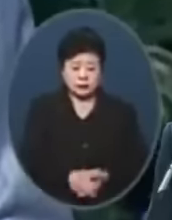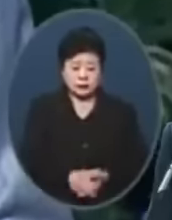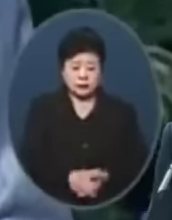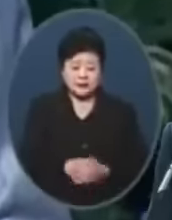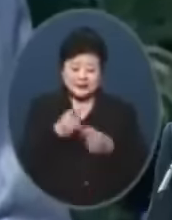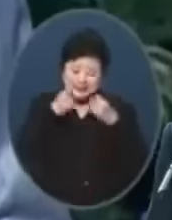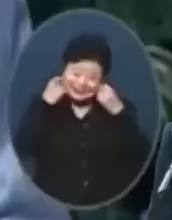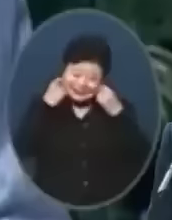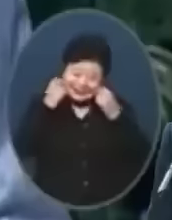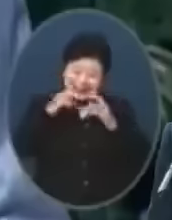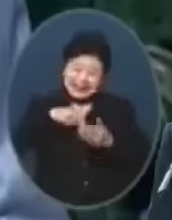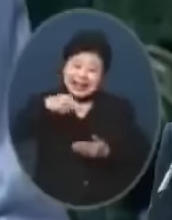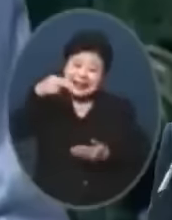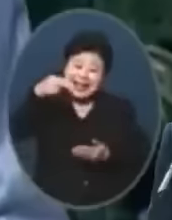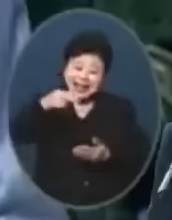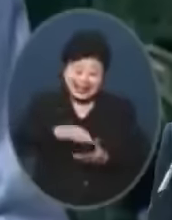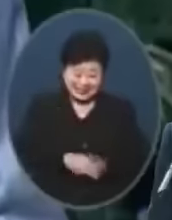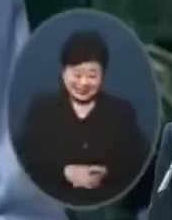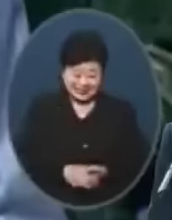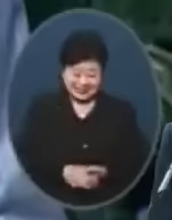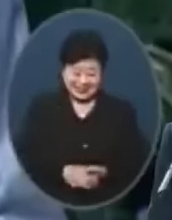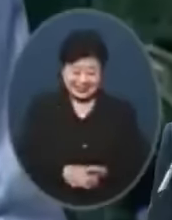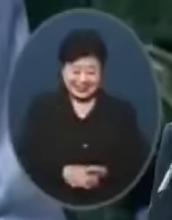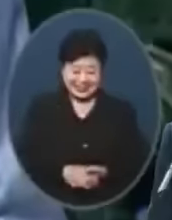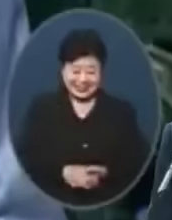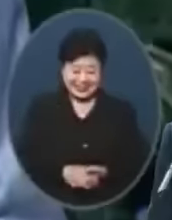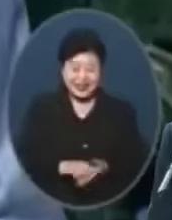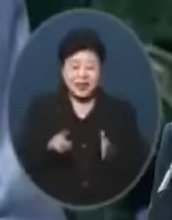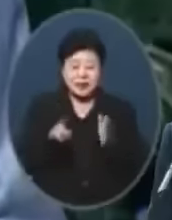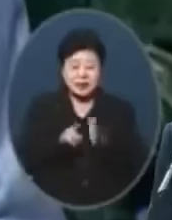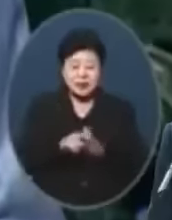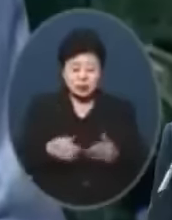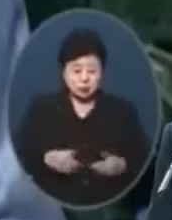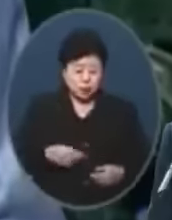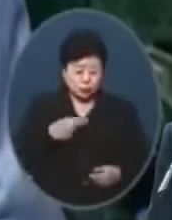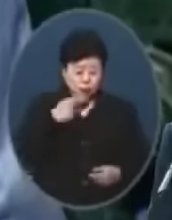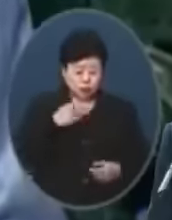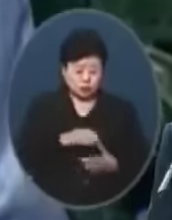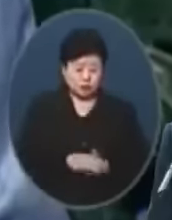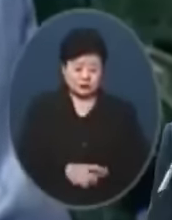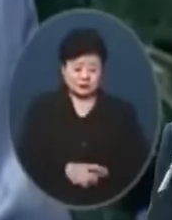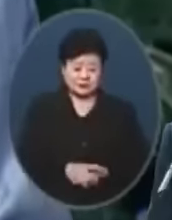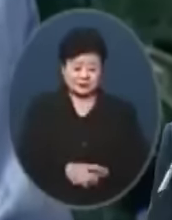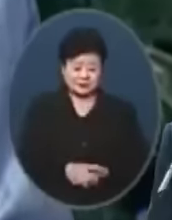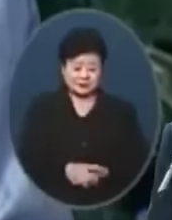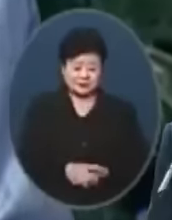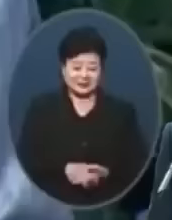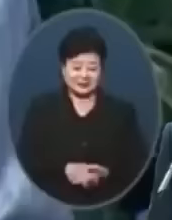방실방실 잘 웃어야 천당 간다면 믿음이 필요 없지요.